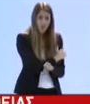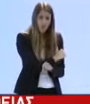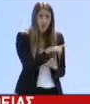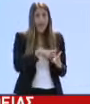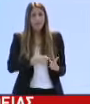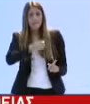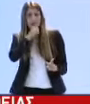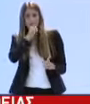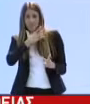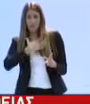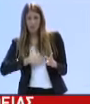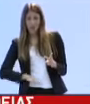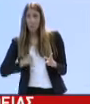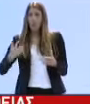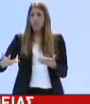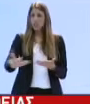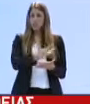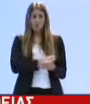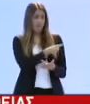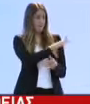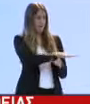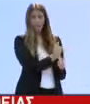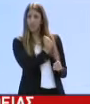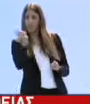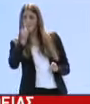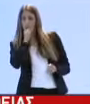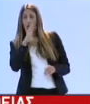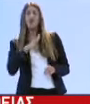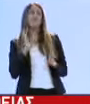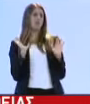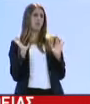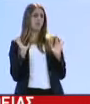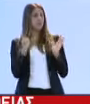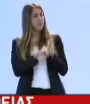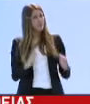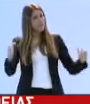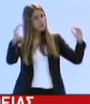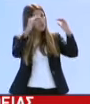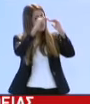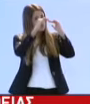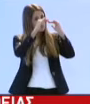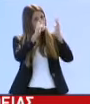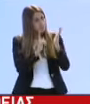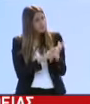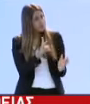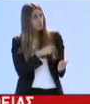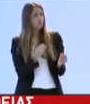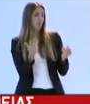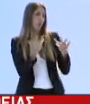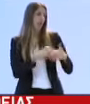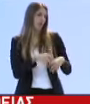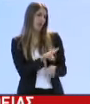εξαρτώνται αποκλειστικά από το εισόδημα των παιδιών και των εγγονιών τους. Και γι' αυτό χρειάζεται μια